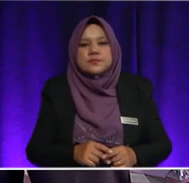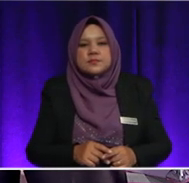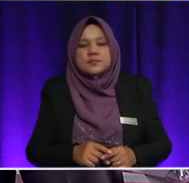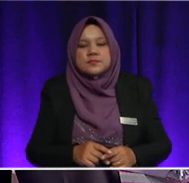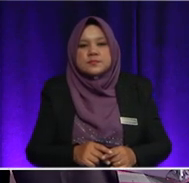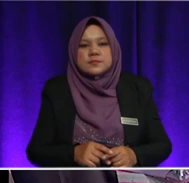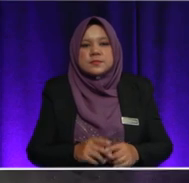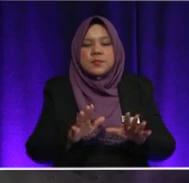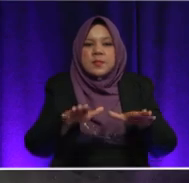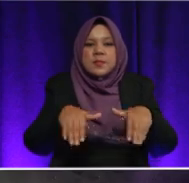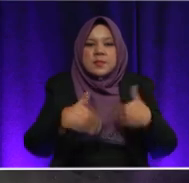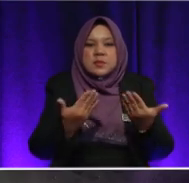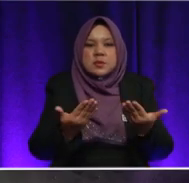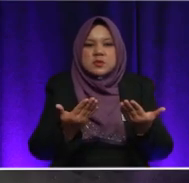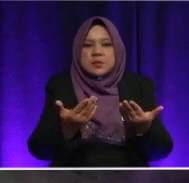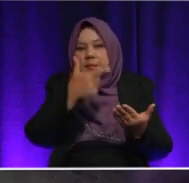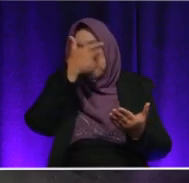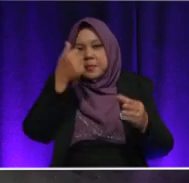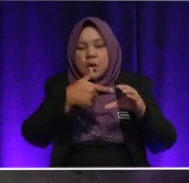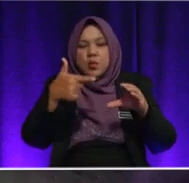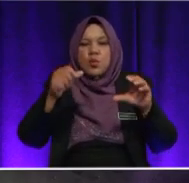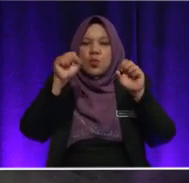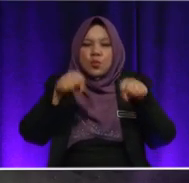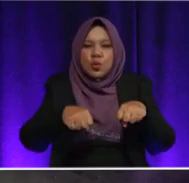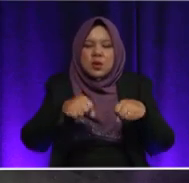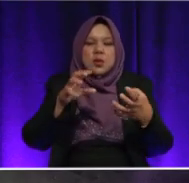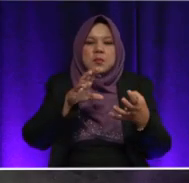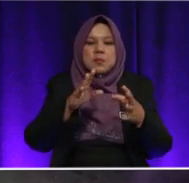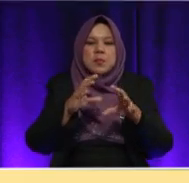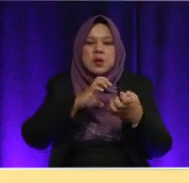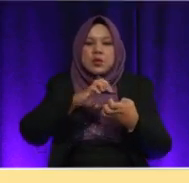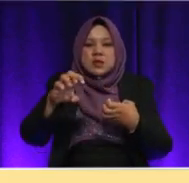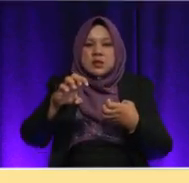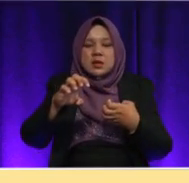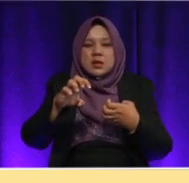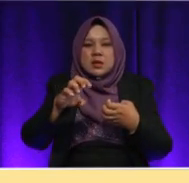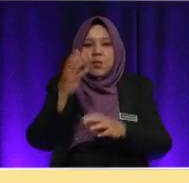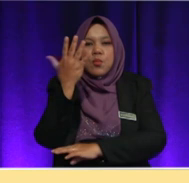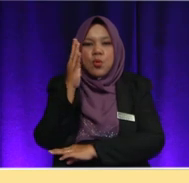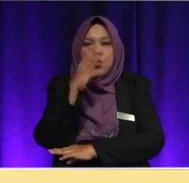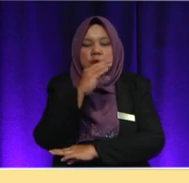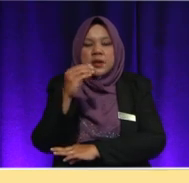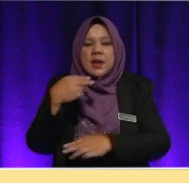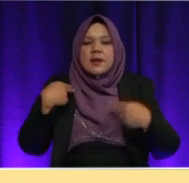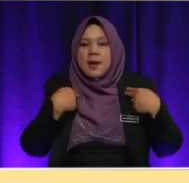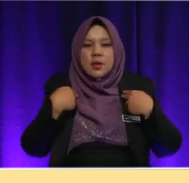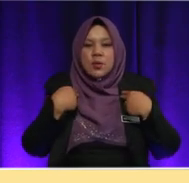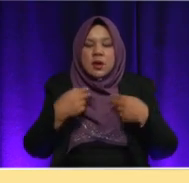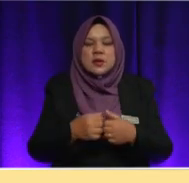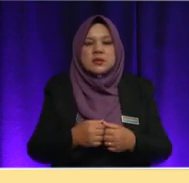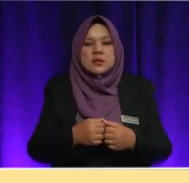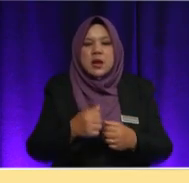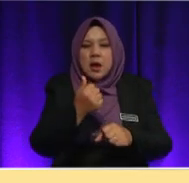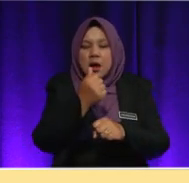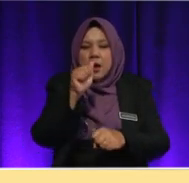boleh memusnahkan tumbuh-tumbuhan menjadi dan mengancam kehidupan dia oke Bagaimana contohnya pengembangan batu